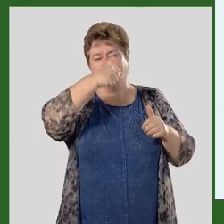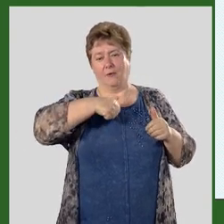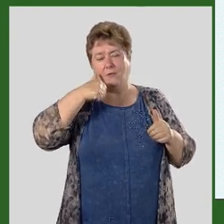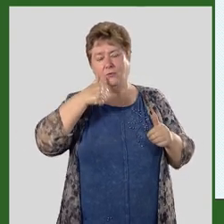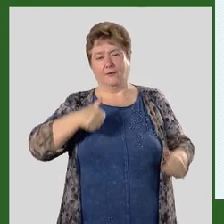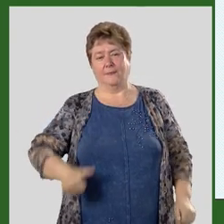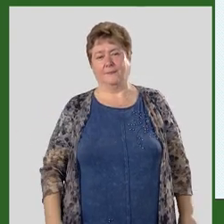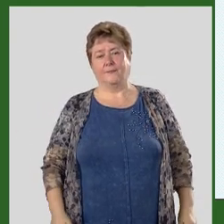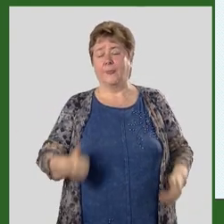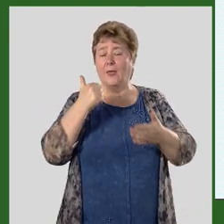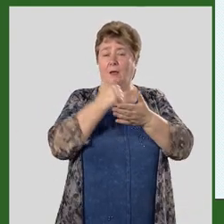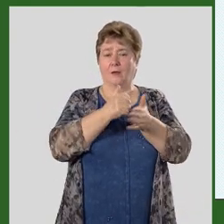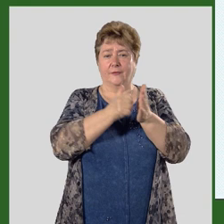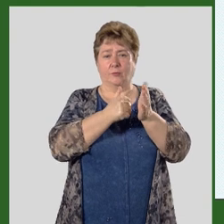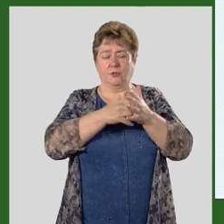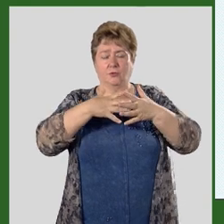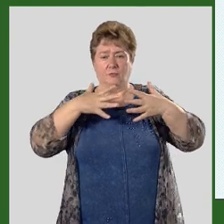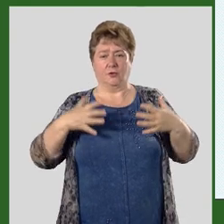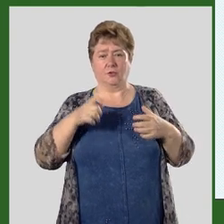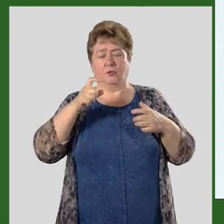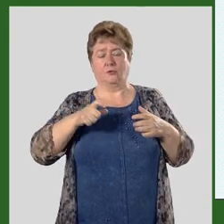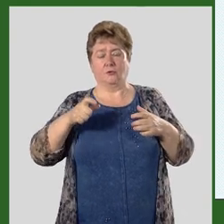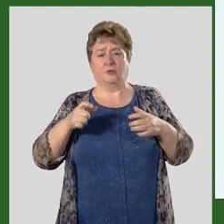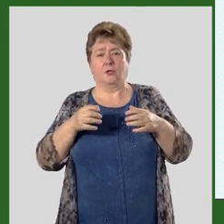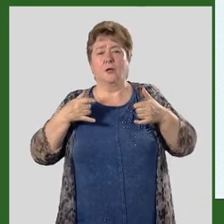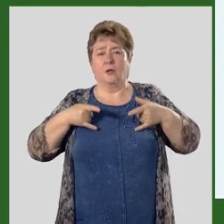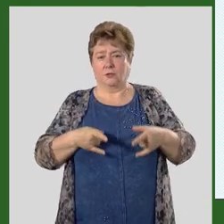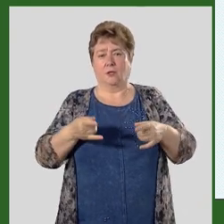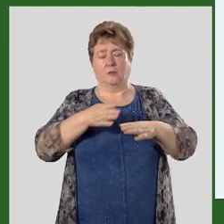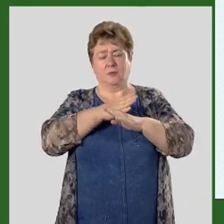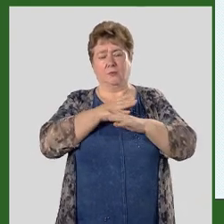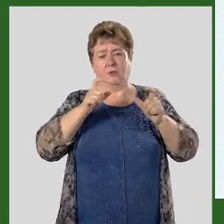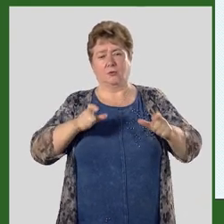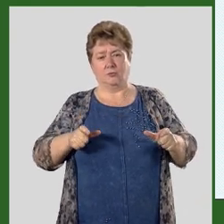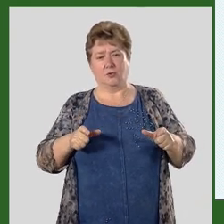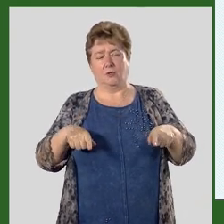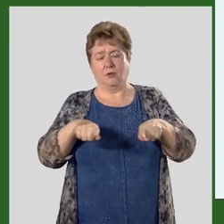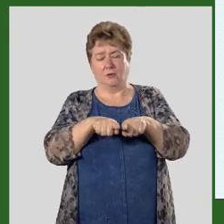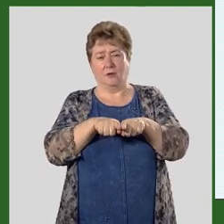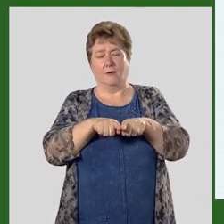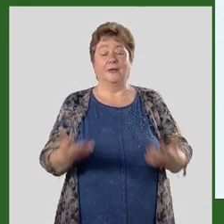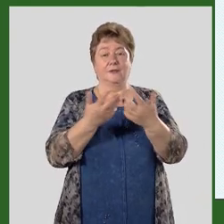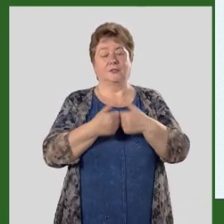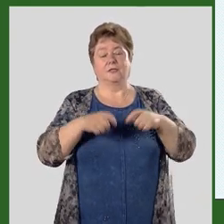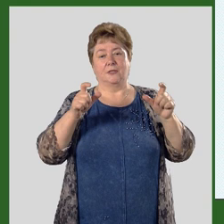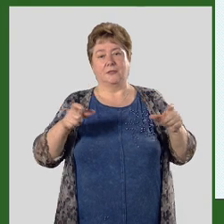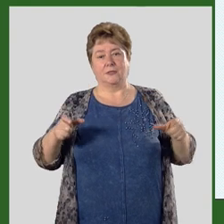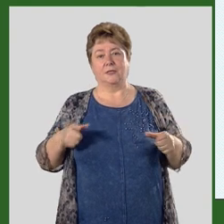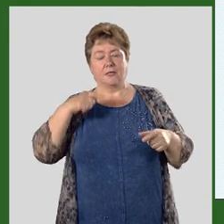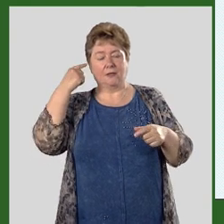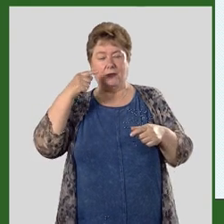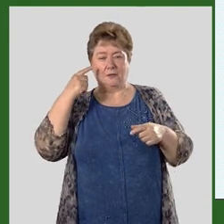1950 года. Главная причина роста – естественный прирост населения. Численность